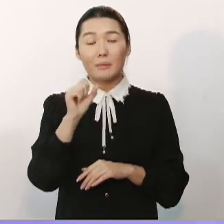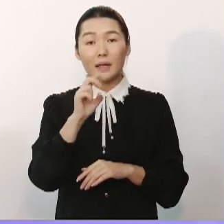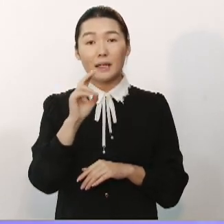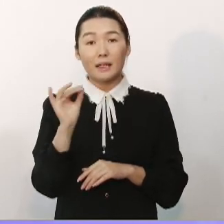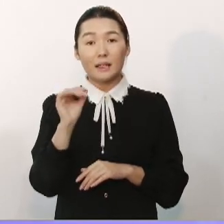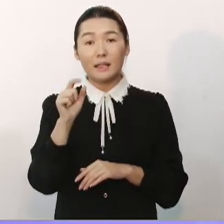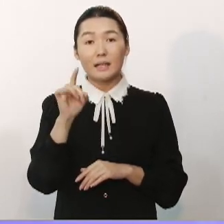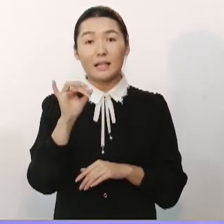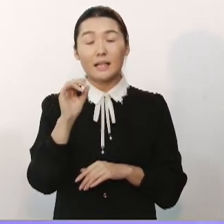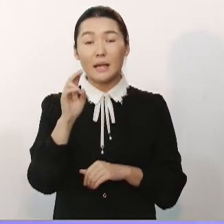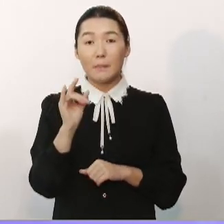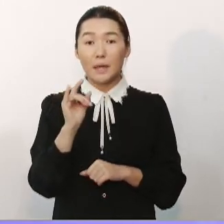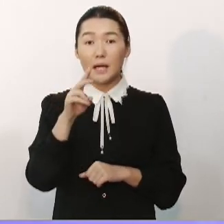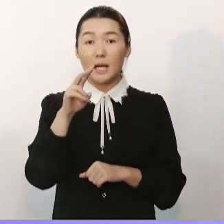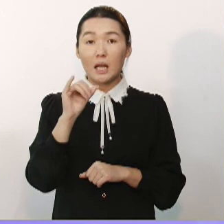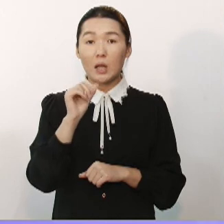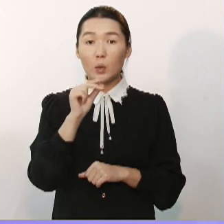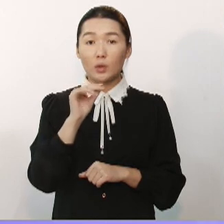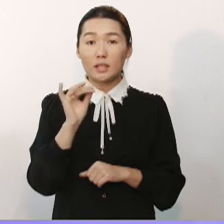грибы, лучи.